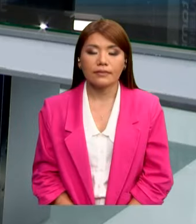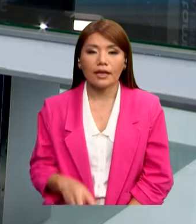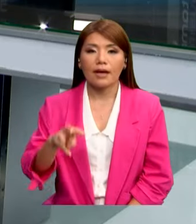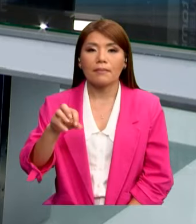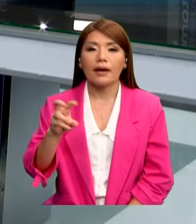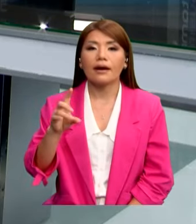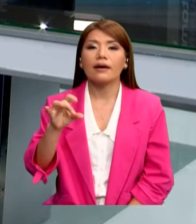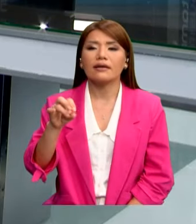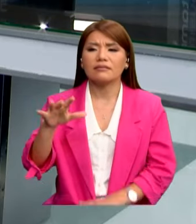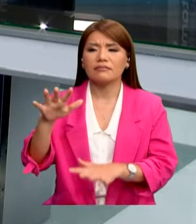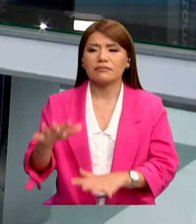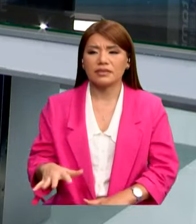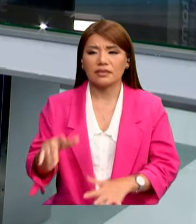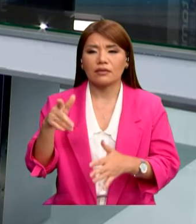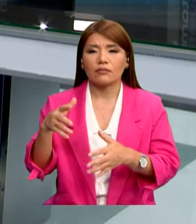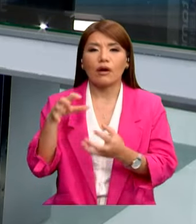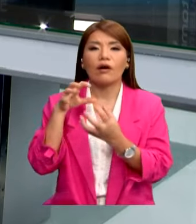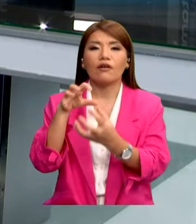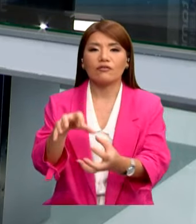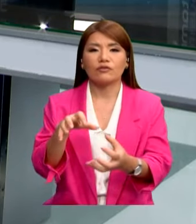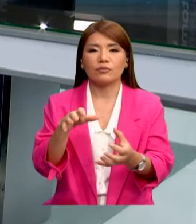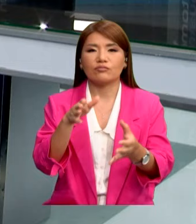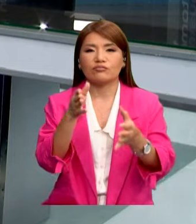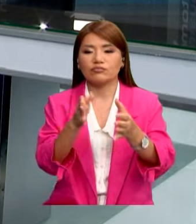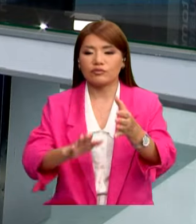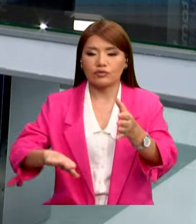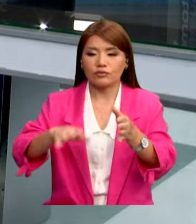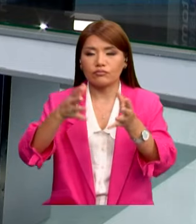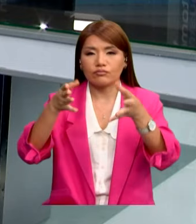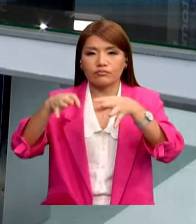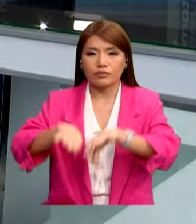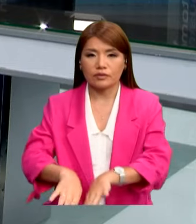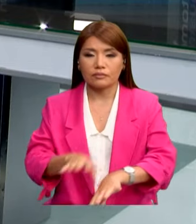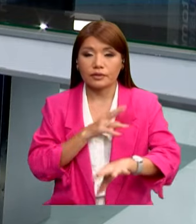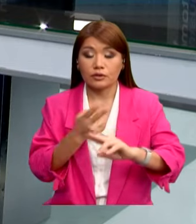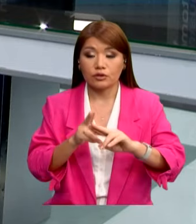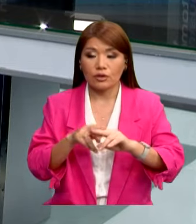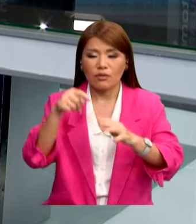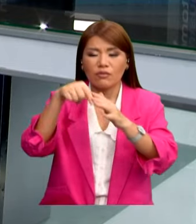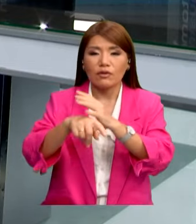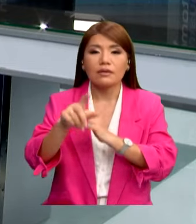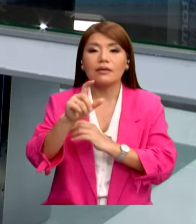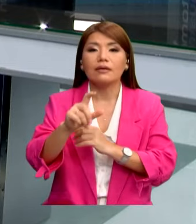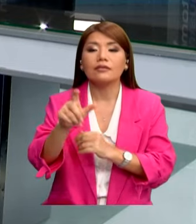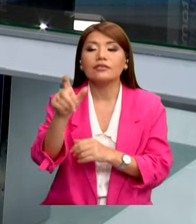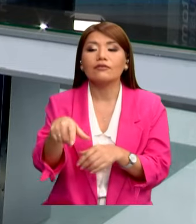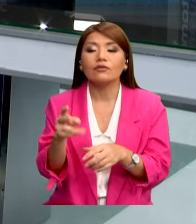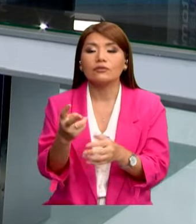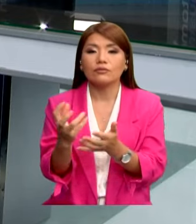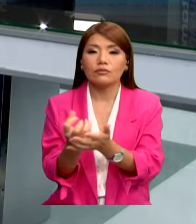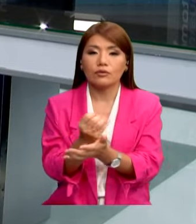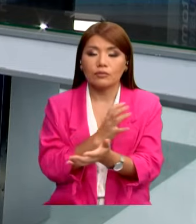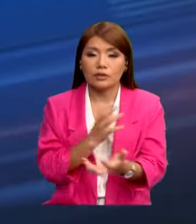Майқайыңда автобуспен бірге шұңқырға құлаған екі адамның бірінің денесі жер астынан шығарылды. Төтенше жағдайлар департаментінің мәліметіне